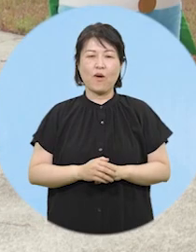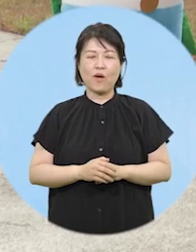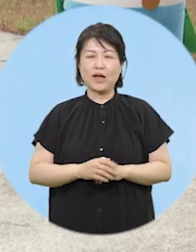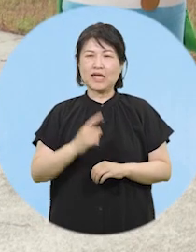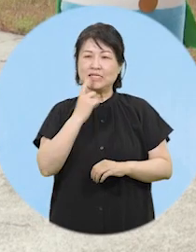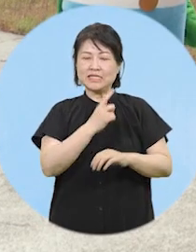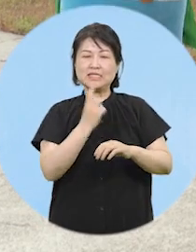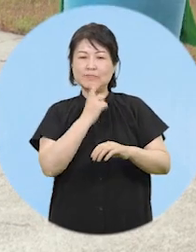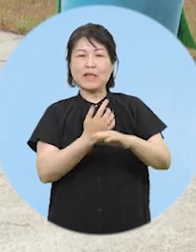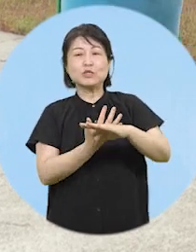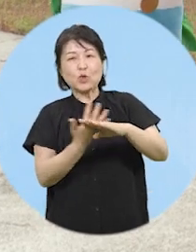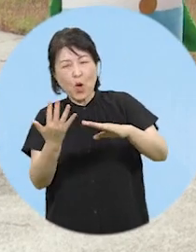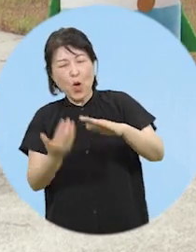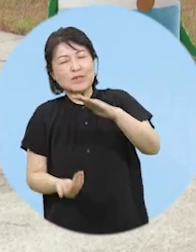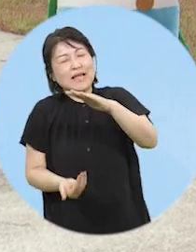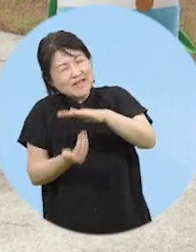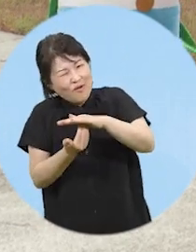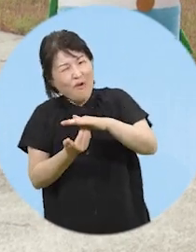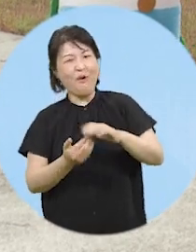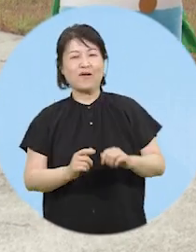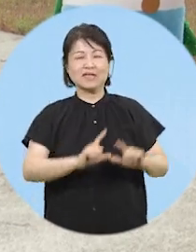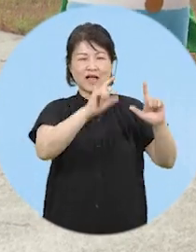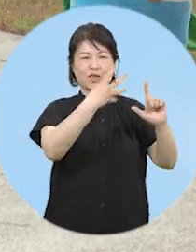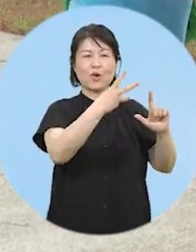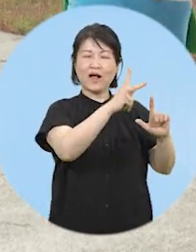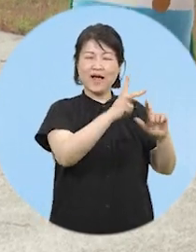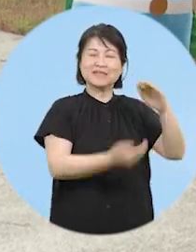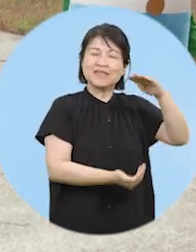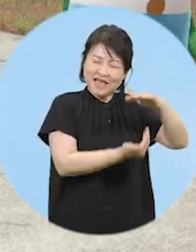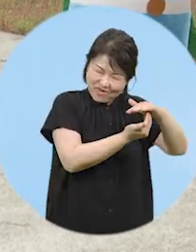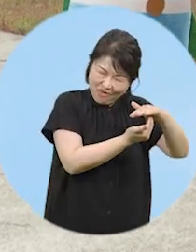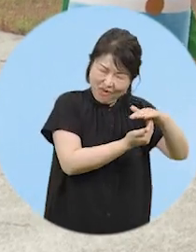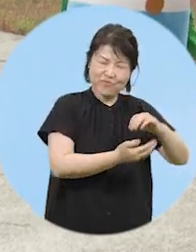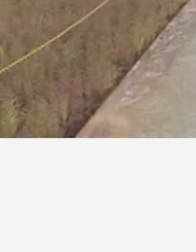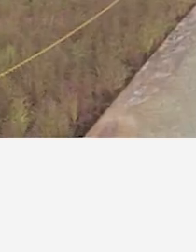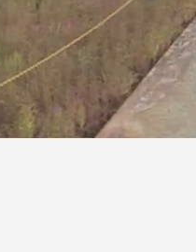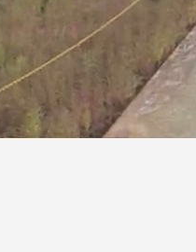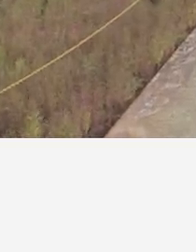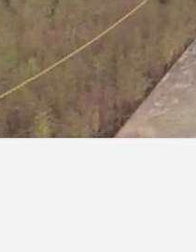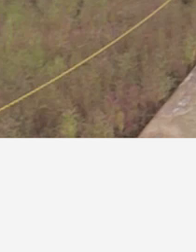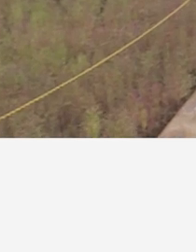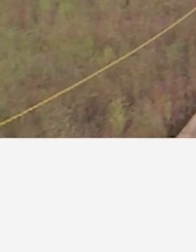高、七面草最高、東岡最高。